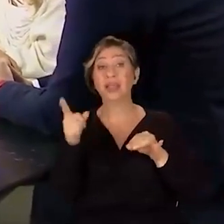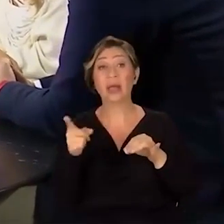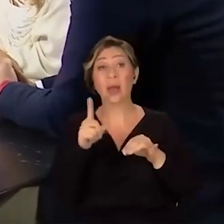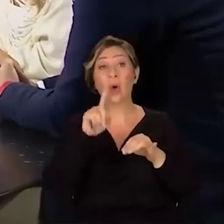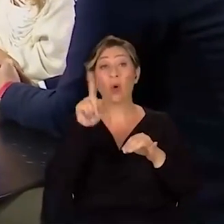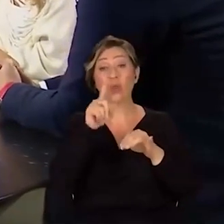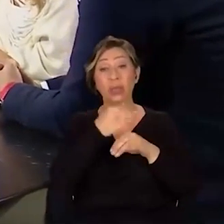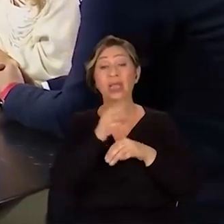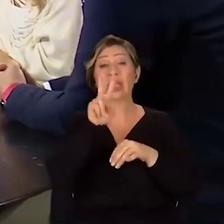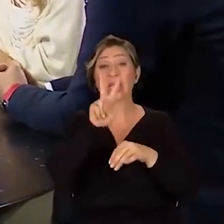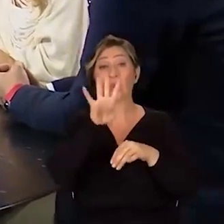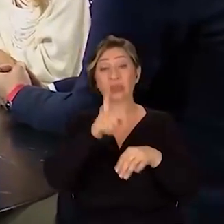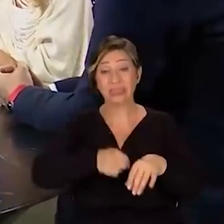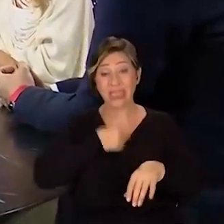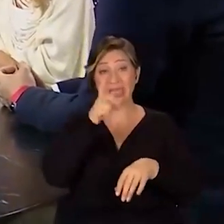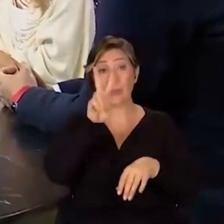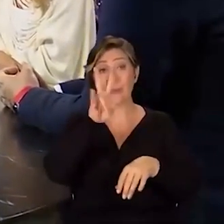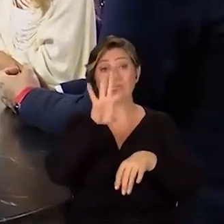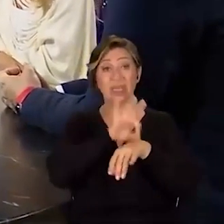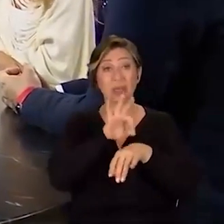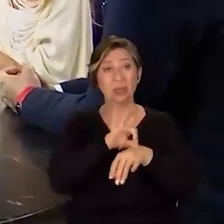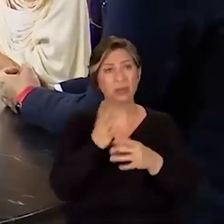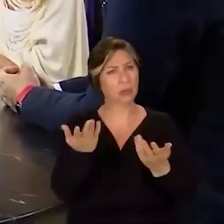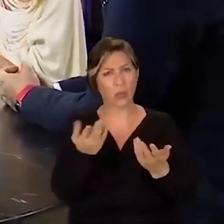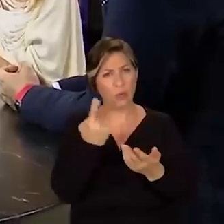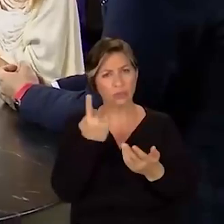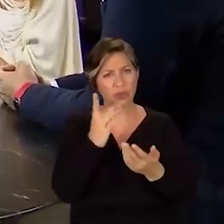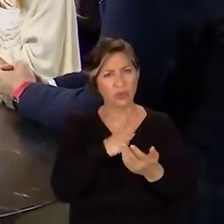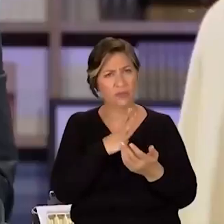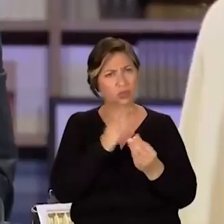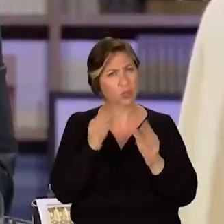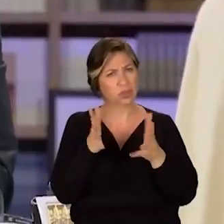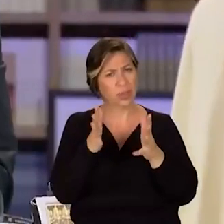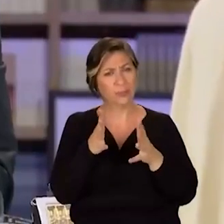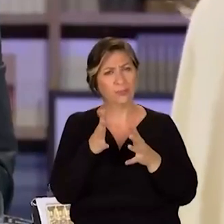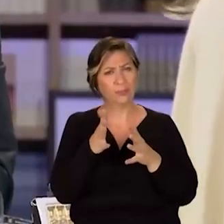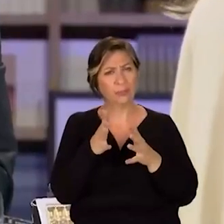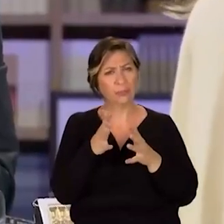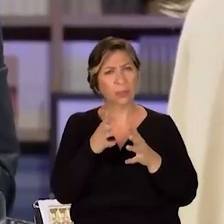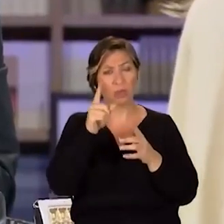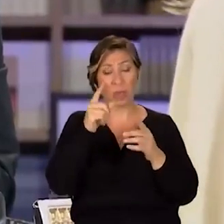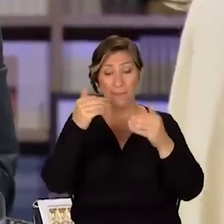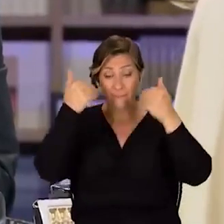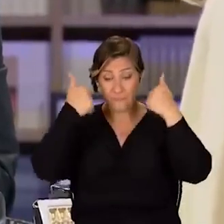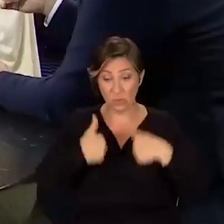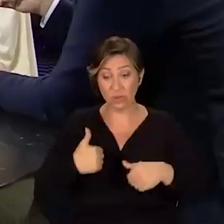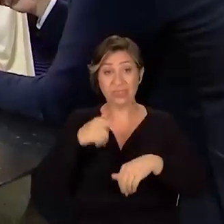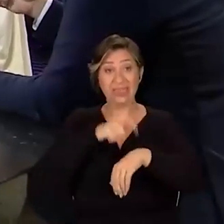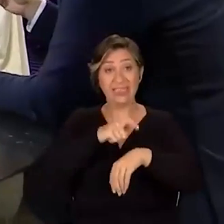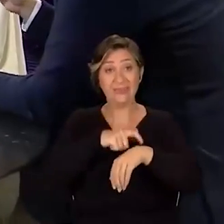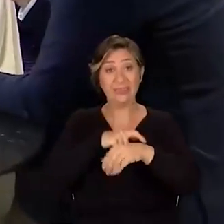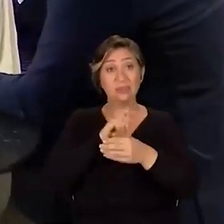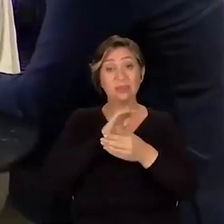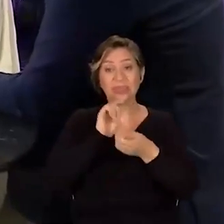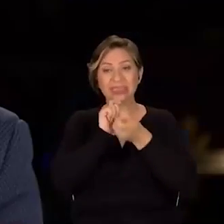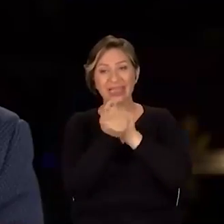10 dakika daha uzundur, 24 saat 25 dakika uzundur. Dolayısıyla da... Bu da aslında biyolojik saatimizi shift etmeye yarıyor